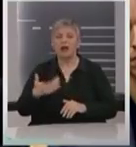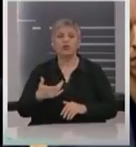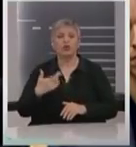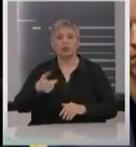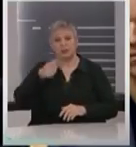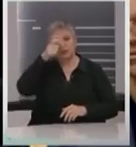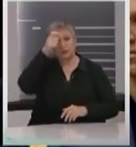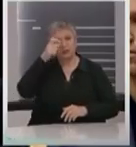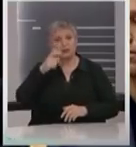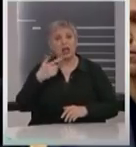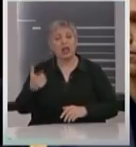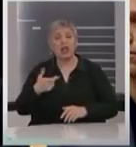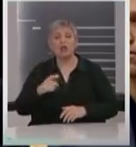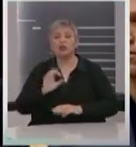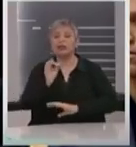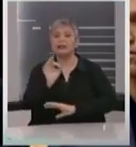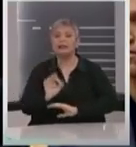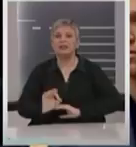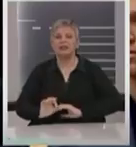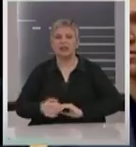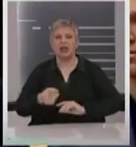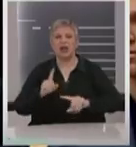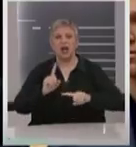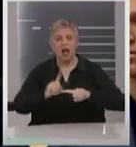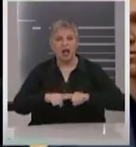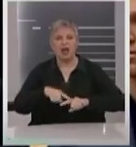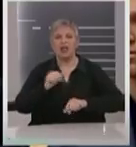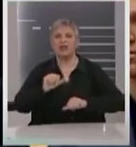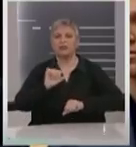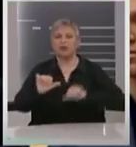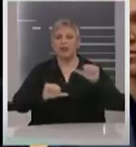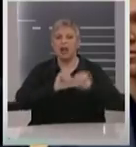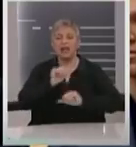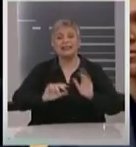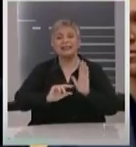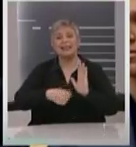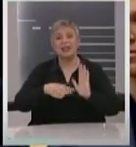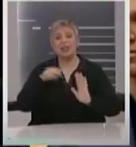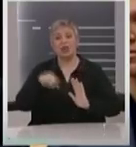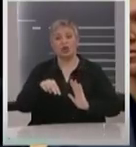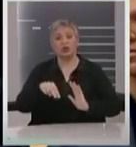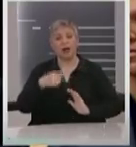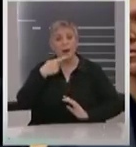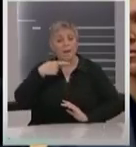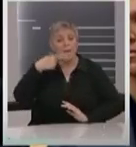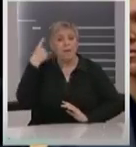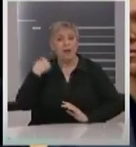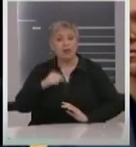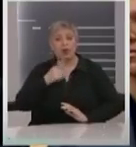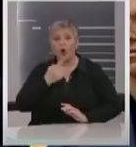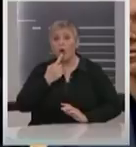διεκδίκηση των ελληνικών νήσων και για αναθεώρηση της συνθήκης της Λοτζάνης. Εδώ, σε αυτή την αίθουσα, το είχα πει ένα χρόνο πριν.